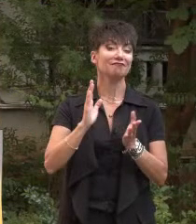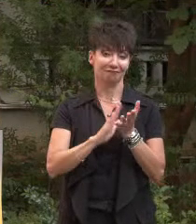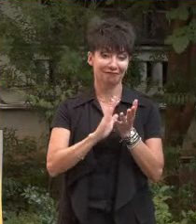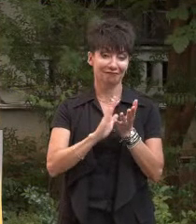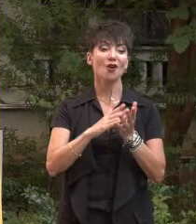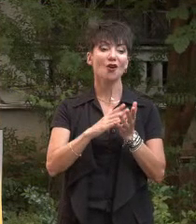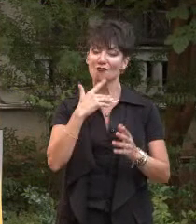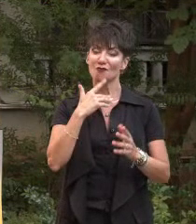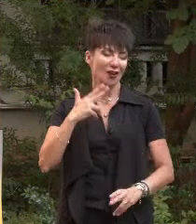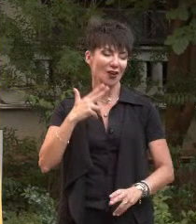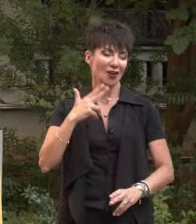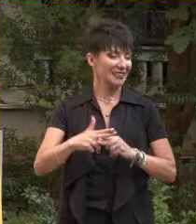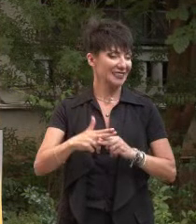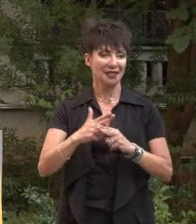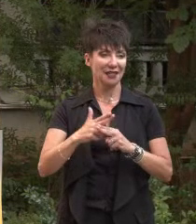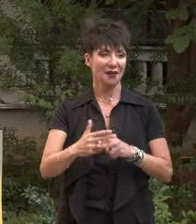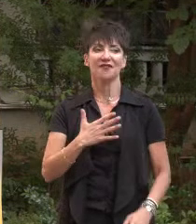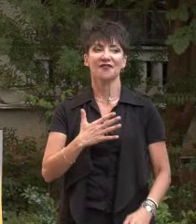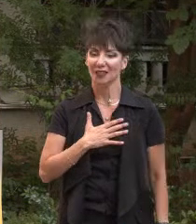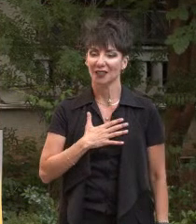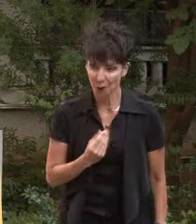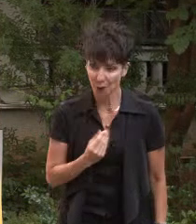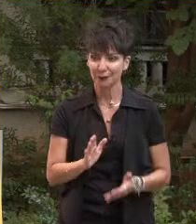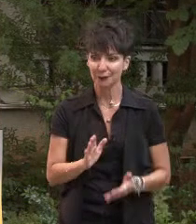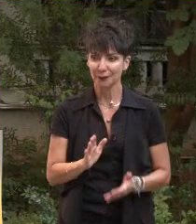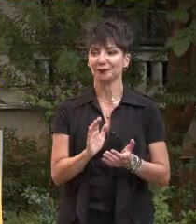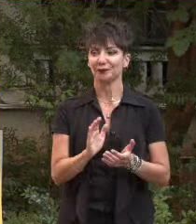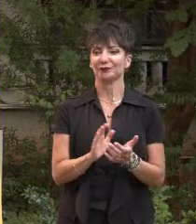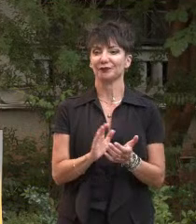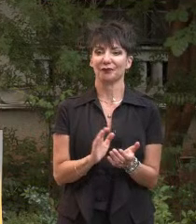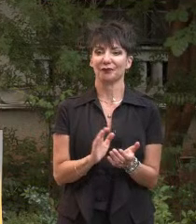αξίζουν το χειροκρότημά μας. Ευχαριστώ θερμά.